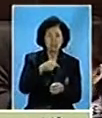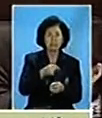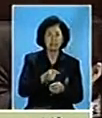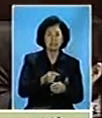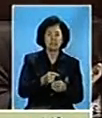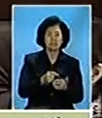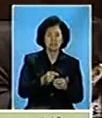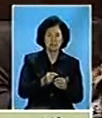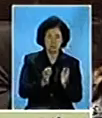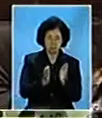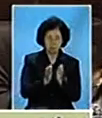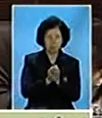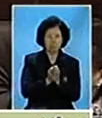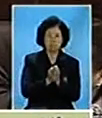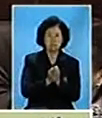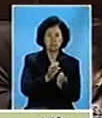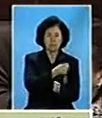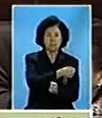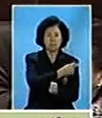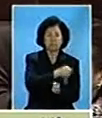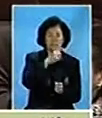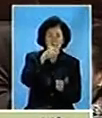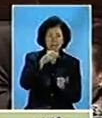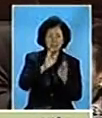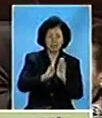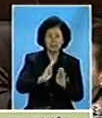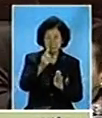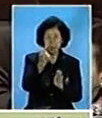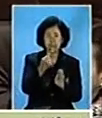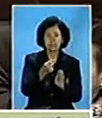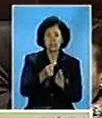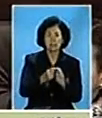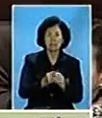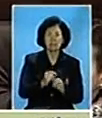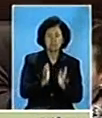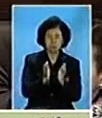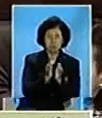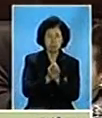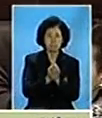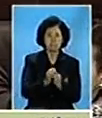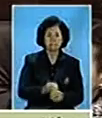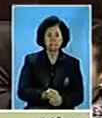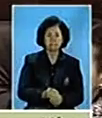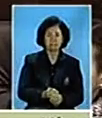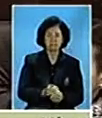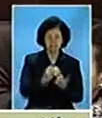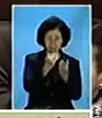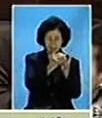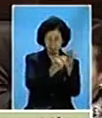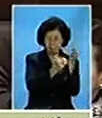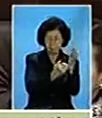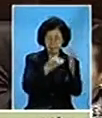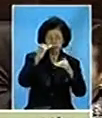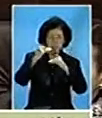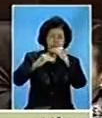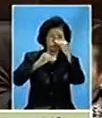ย์แผนไทยด้วยการประกอบวิชาชีพการแพทย์แผนไทยประยุกต์ด้วยนะครับซึ่งในทางกระบวนการพัฒนาทาง